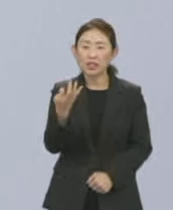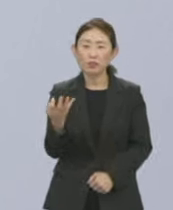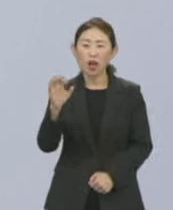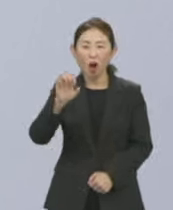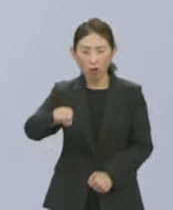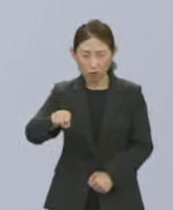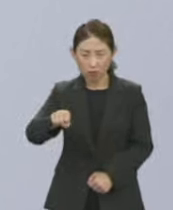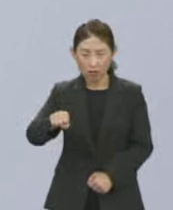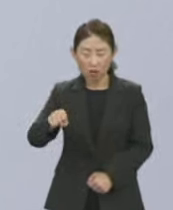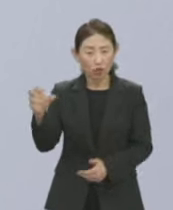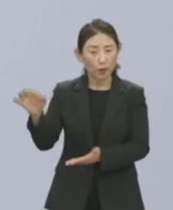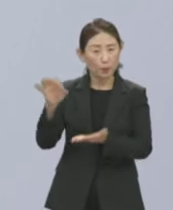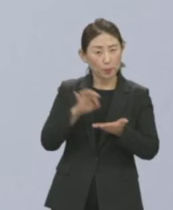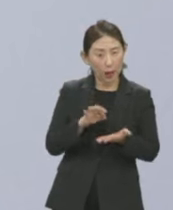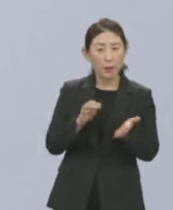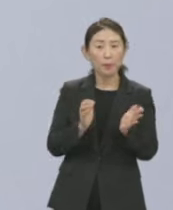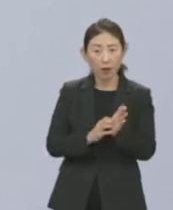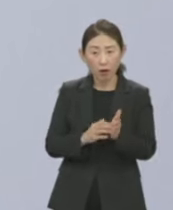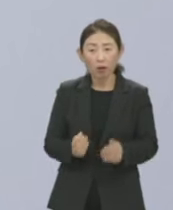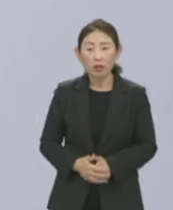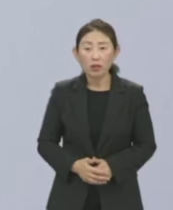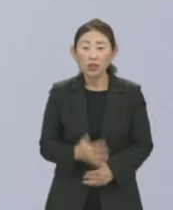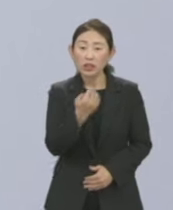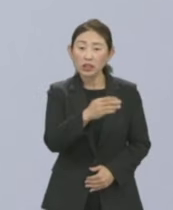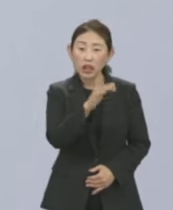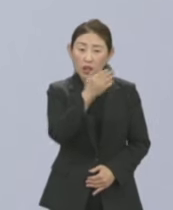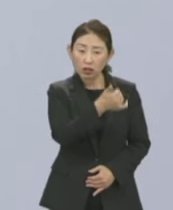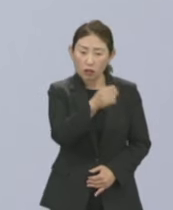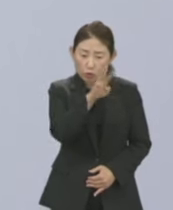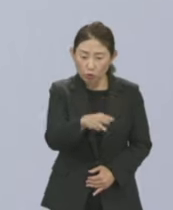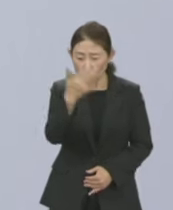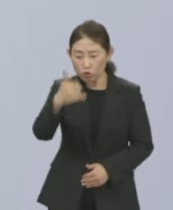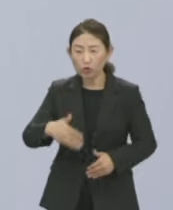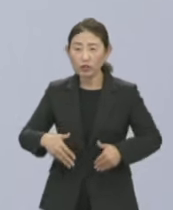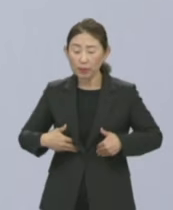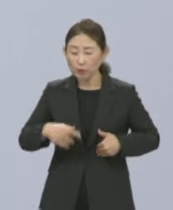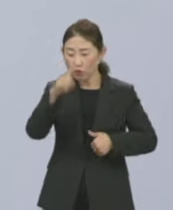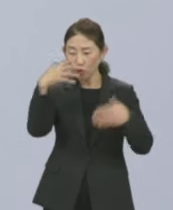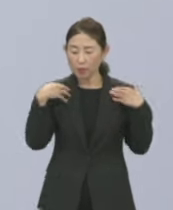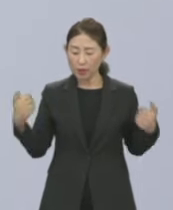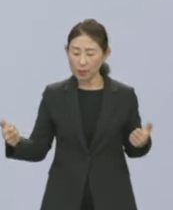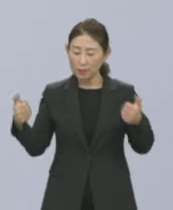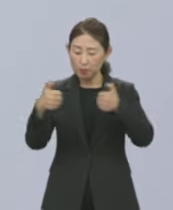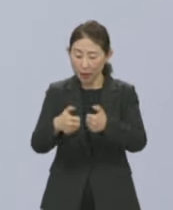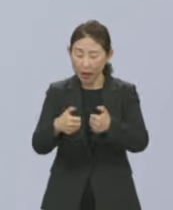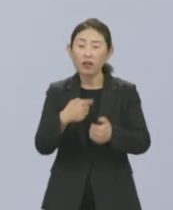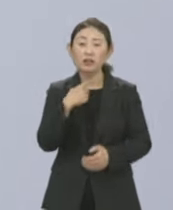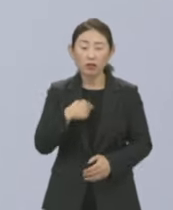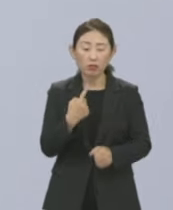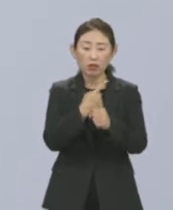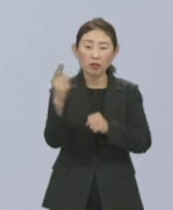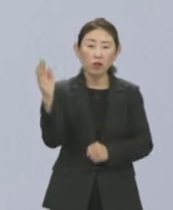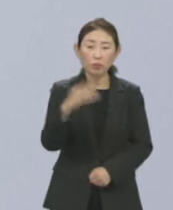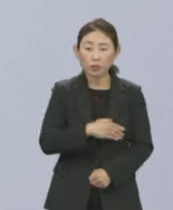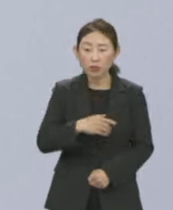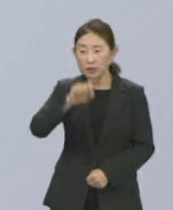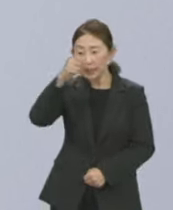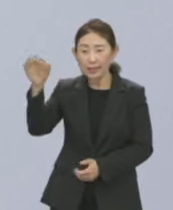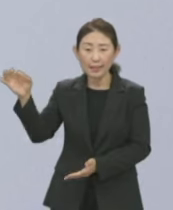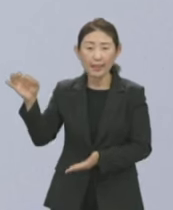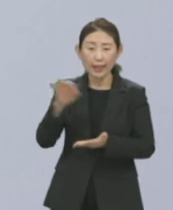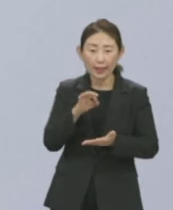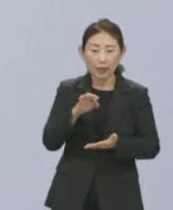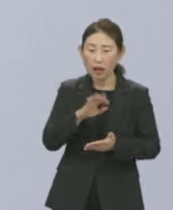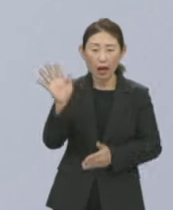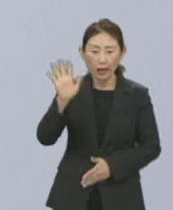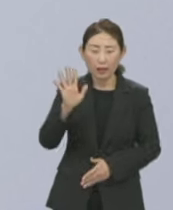314억 원을 국비로 지원받은 것을 비롯해 세종과 충남도 절반을 국비로 충당했는데 내년부터 모든 예산을 부담해야